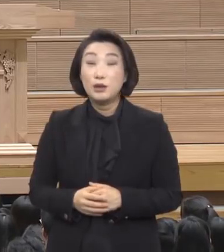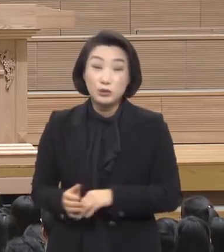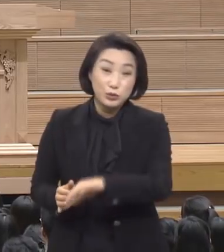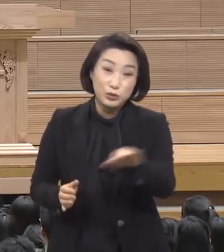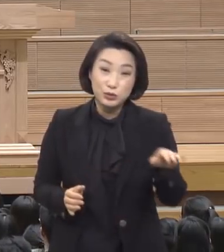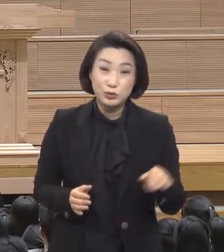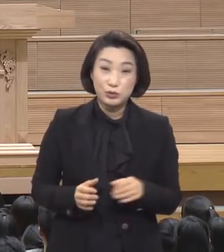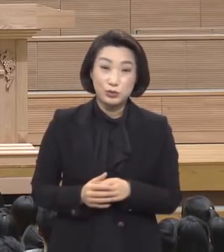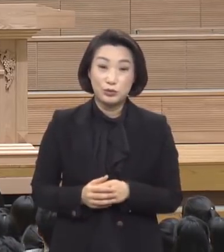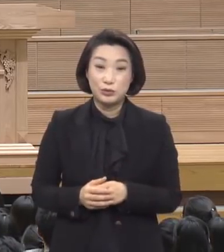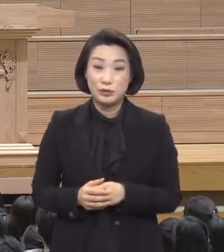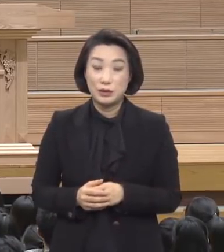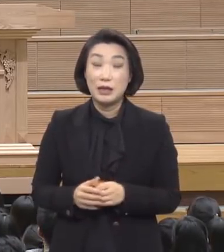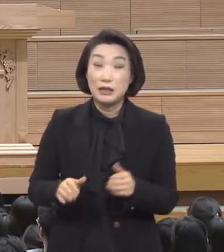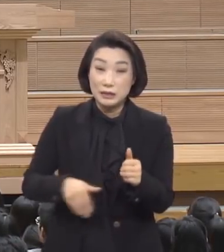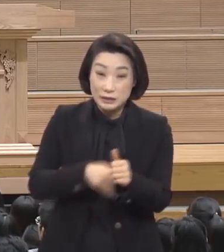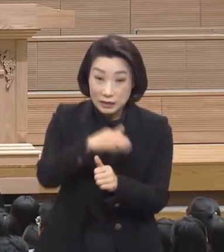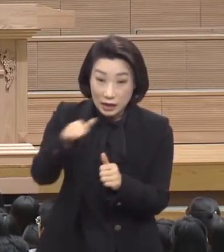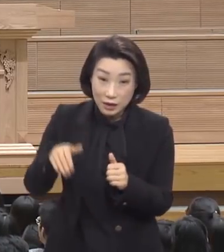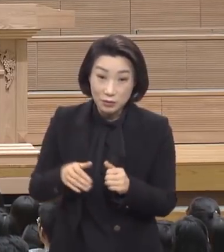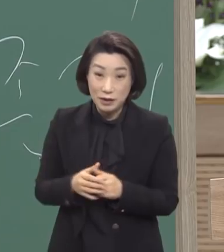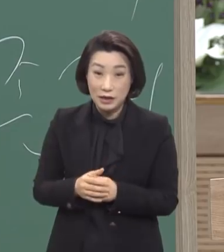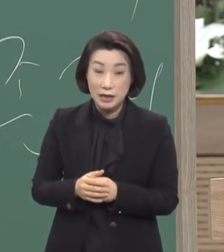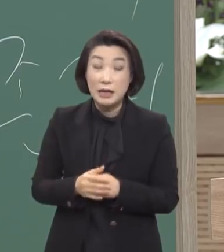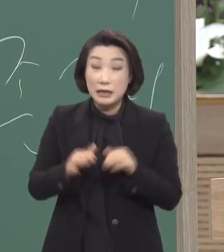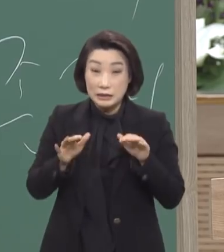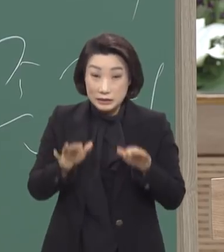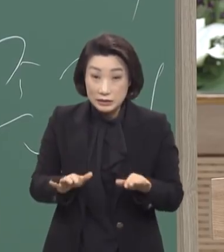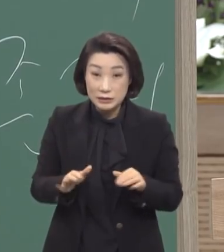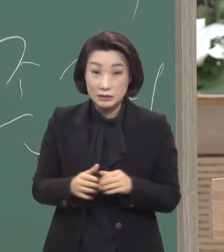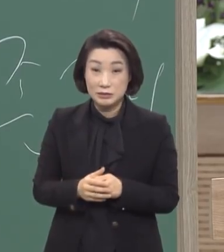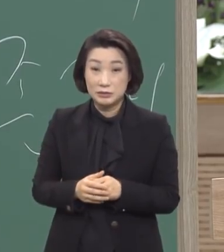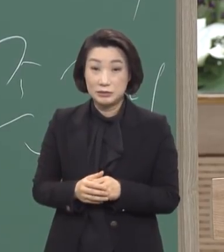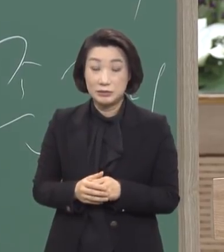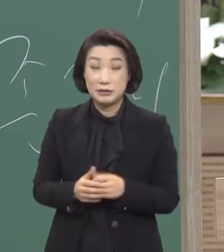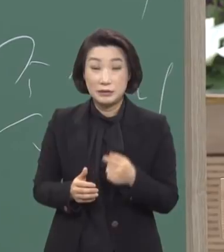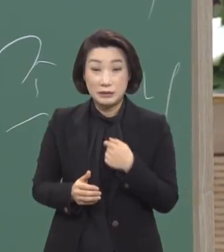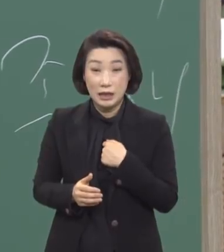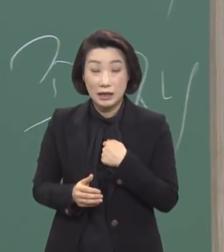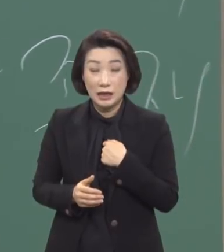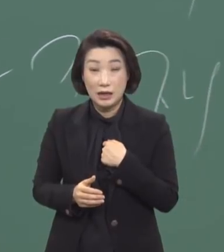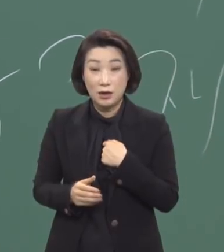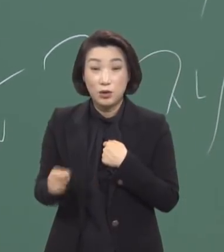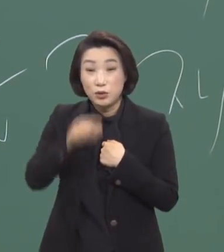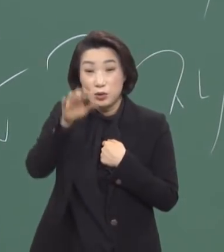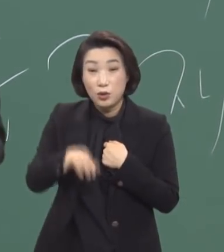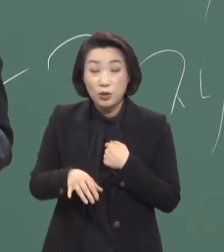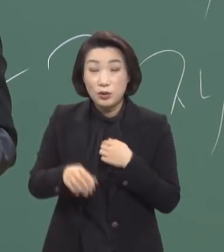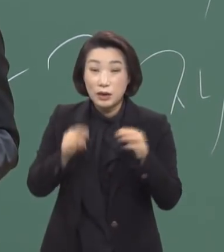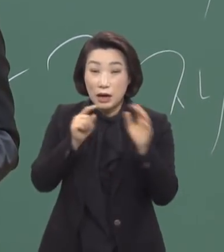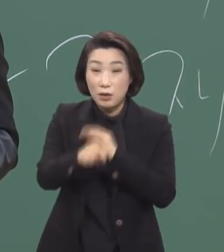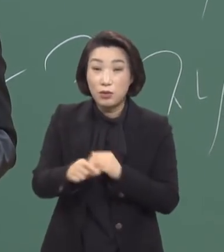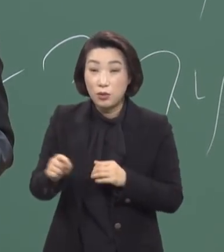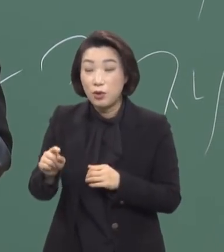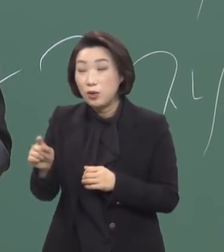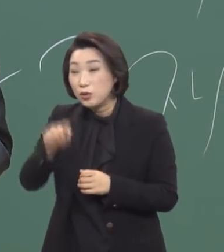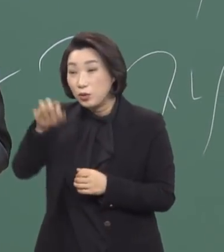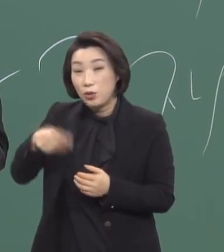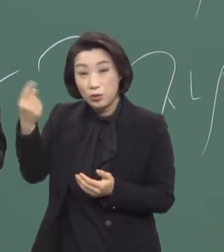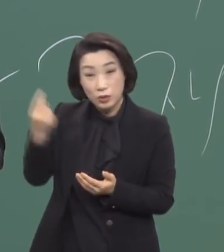우리의 상황, 현실, 내가 어디를 가고 어디를